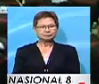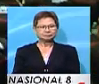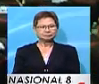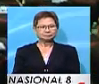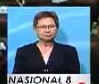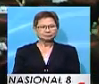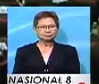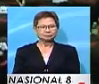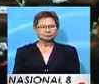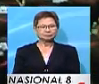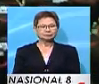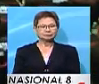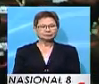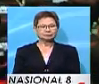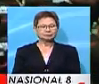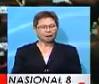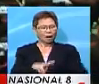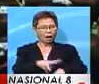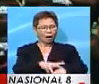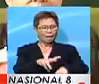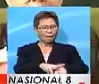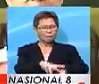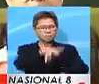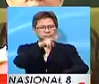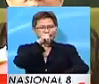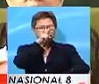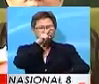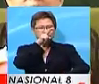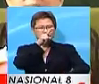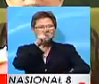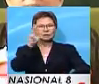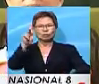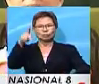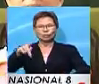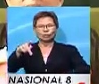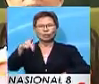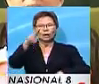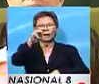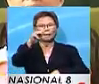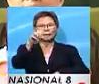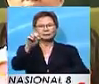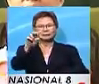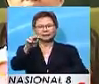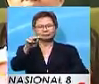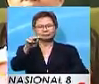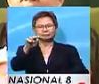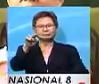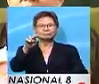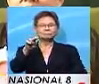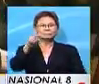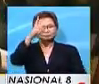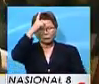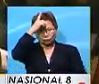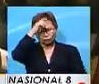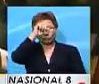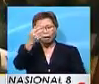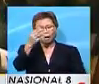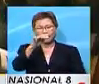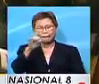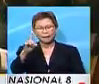nanti itu amaran keras yang dinyatakan ketua pengarah Majlis sukan negara MSN Datuk